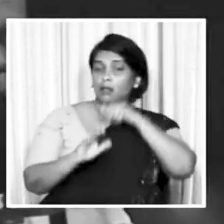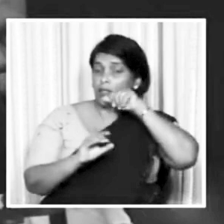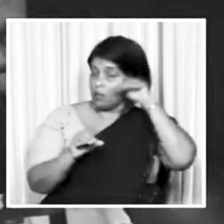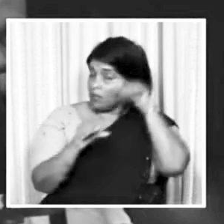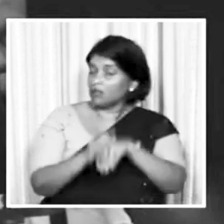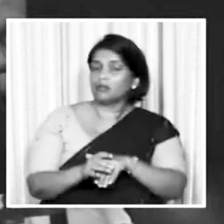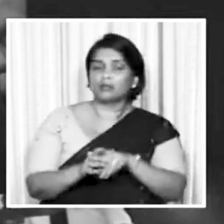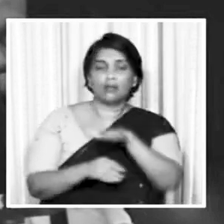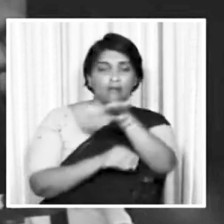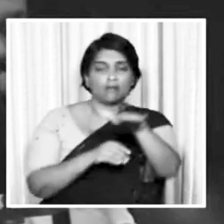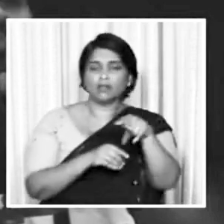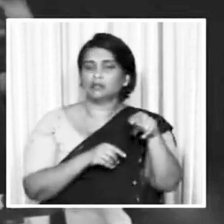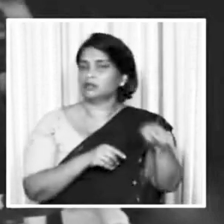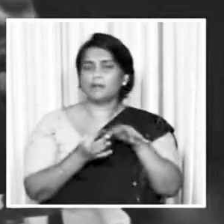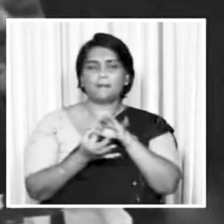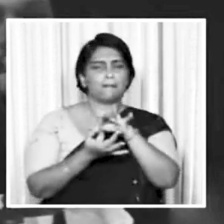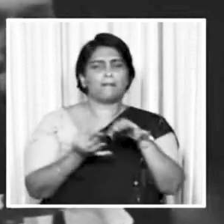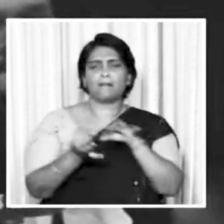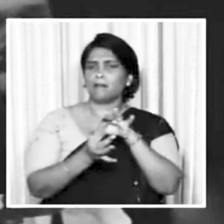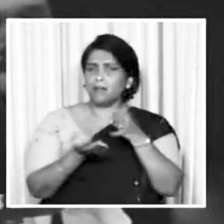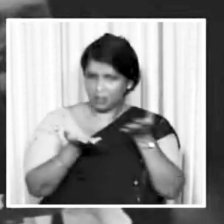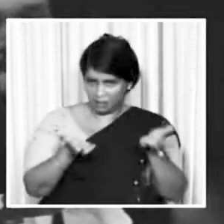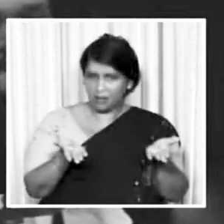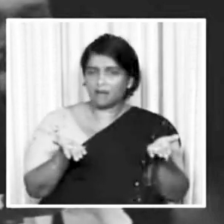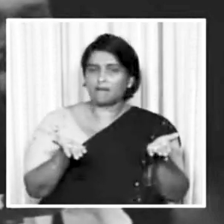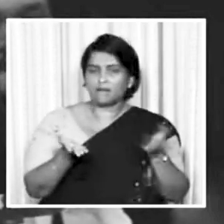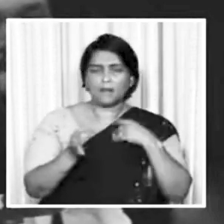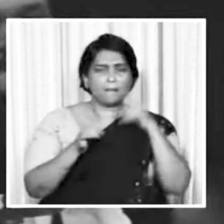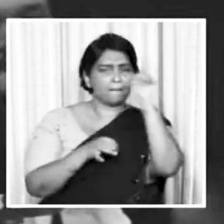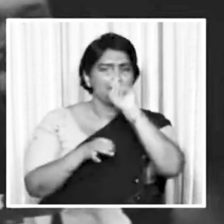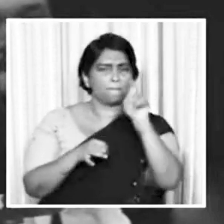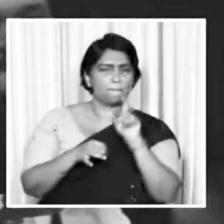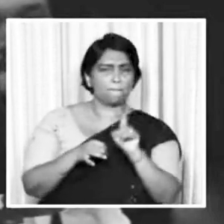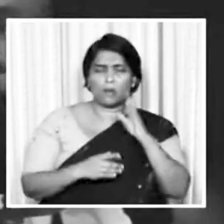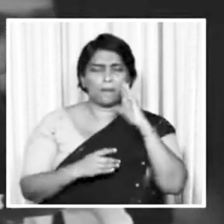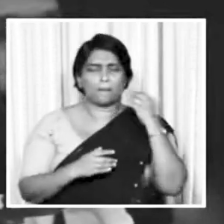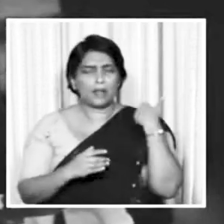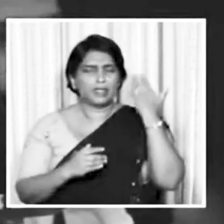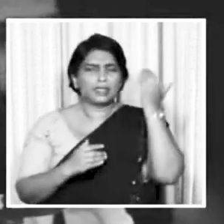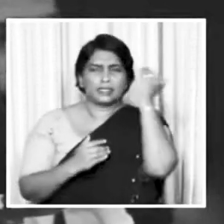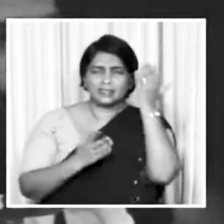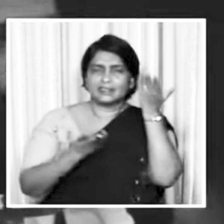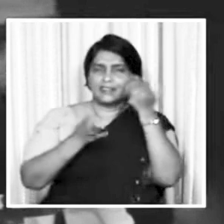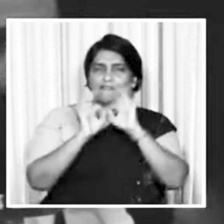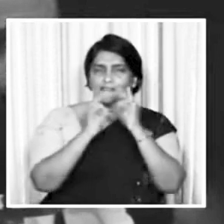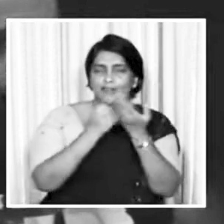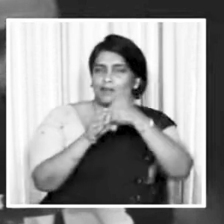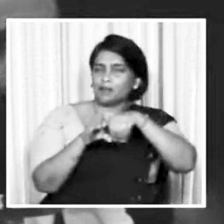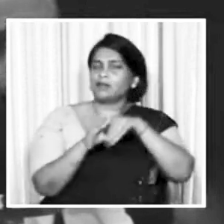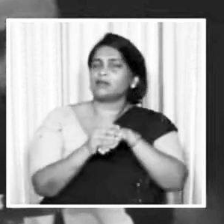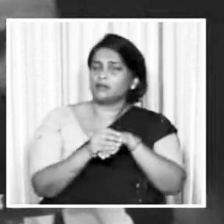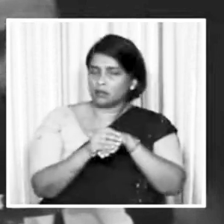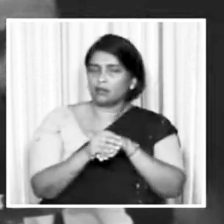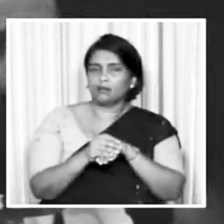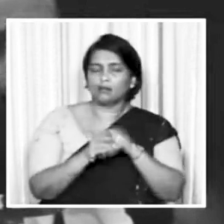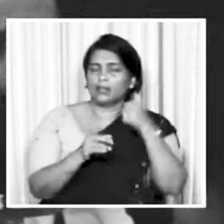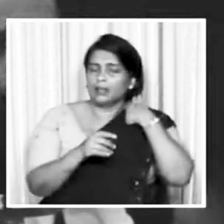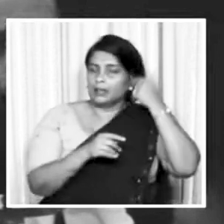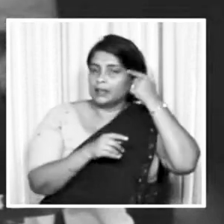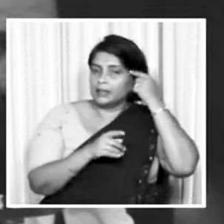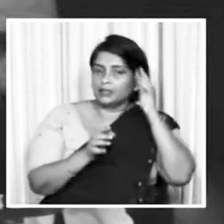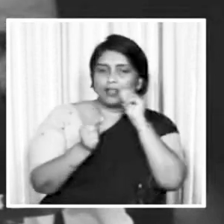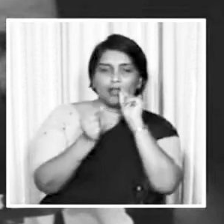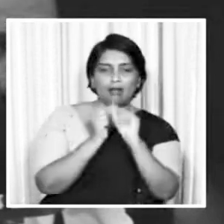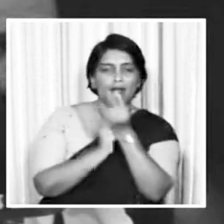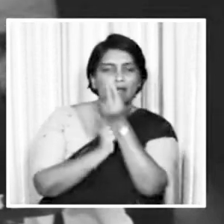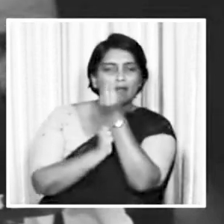என்ன? தாங்கள் தங்களுடைய குடும்பத்திலே இறந்து போன தங்களுடைய உறவுகளை, பிள்ளைகளை ஒரு கற்பூரமோ மெழுகுவர்த்தியோ கொளுத்தி அவர்கள்